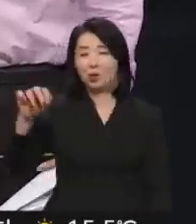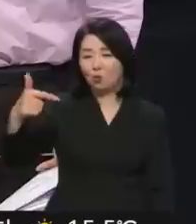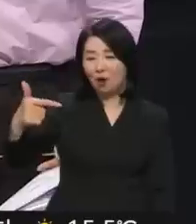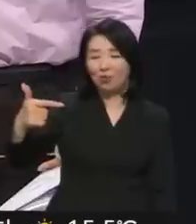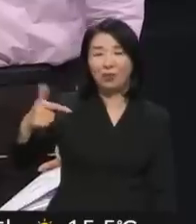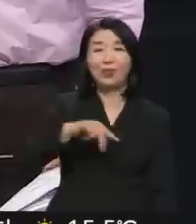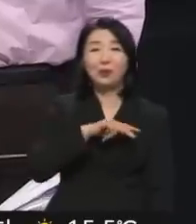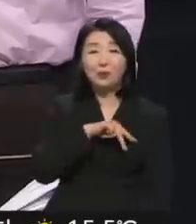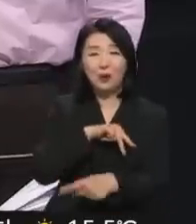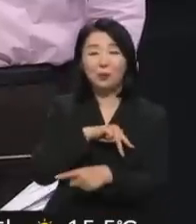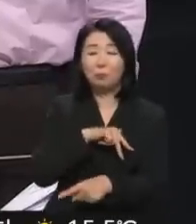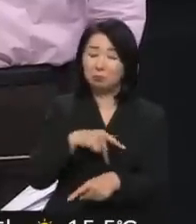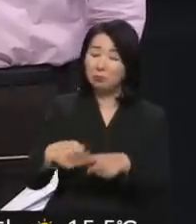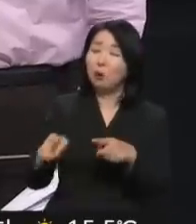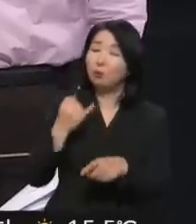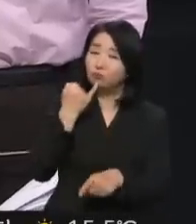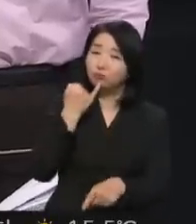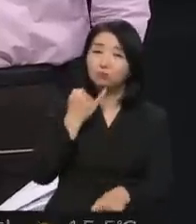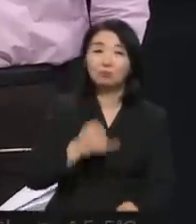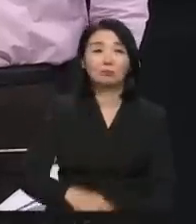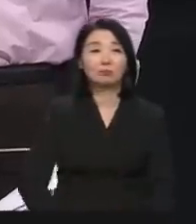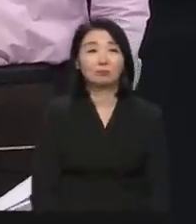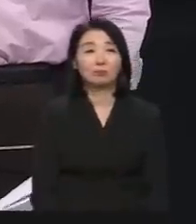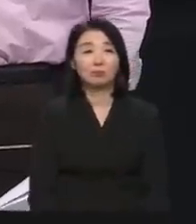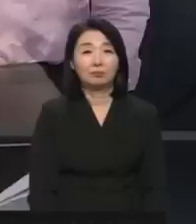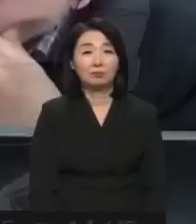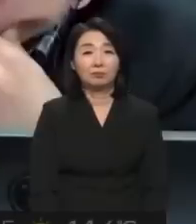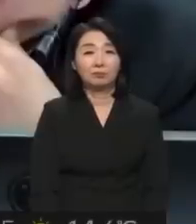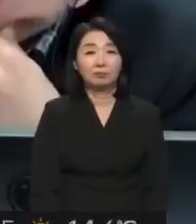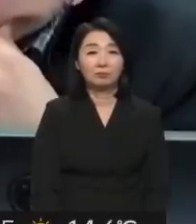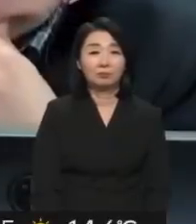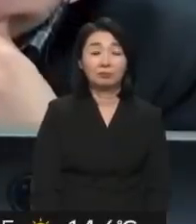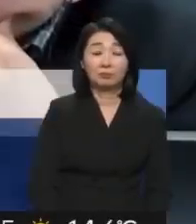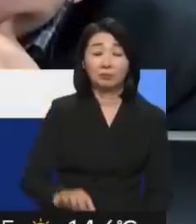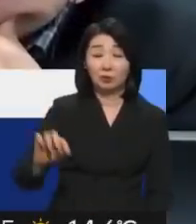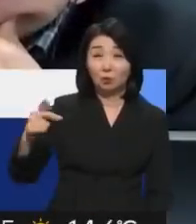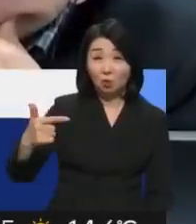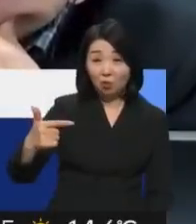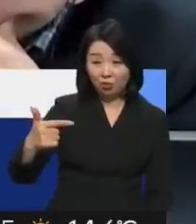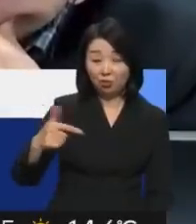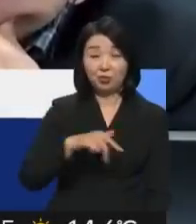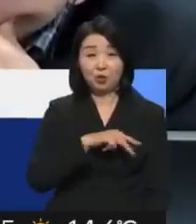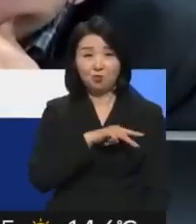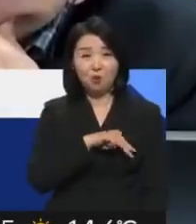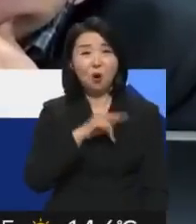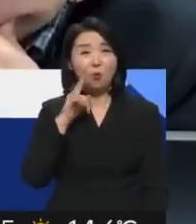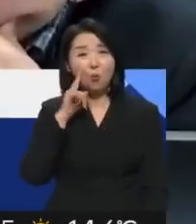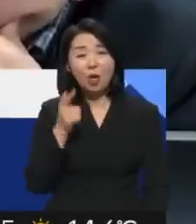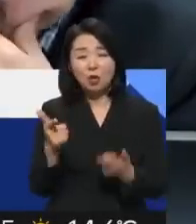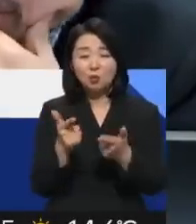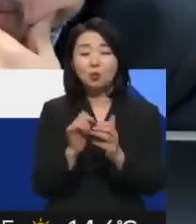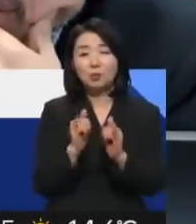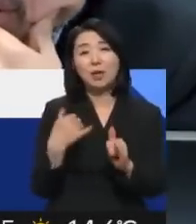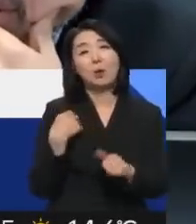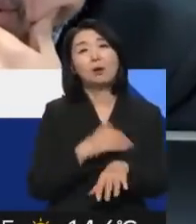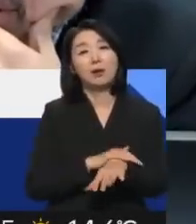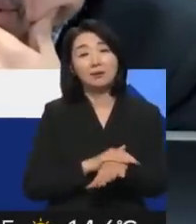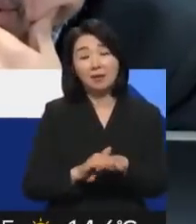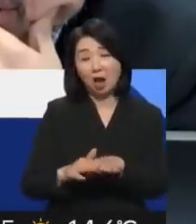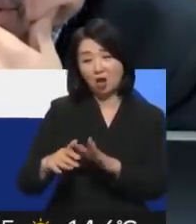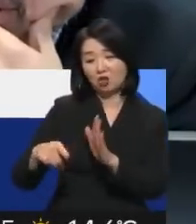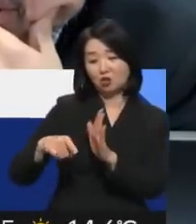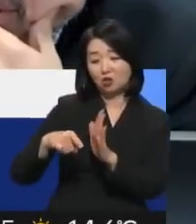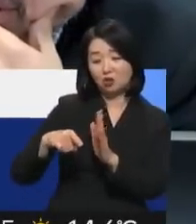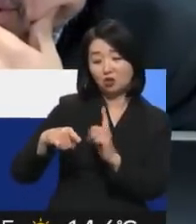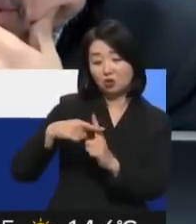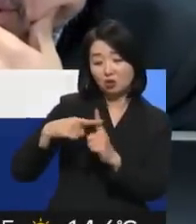권성동 의원에게는 후한 평을 내놨는데요. 권성동 의원이 오히려 굉장히 조정적 역할을 많이 했죠. 권성동 의원은 긍정적인 역할을 많이 했다고